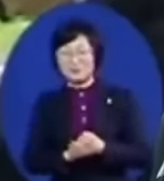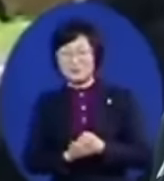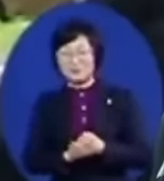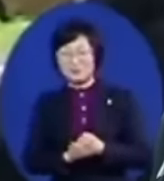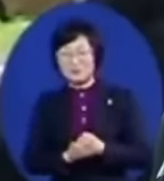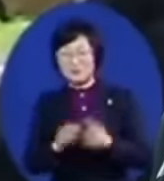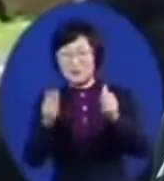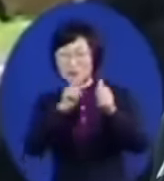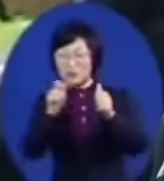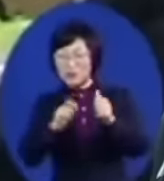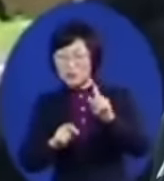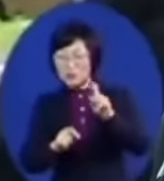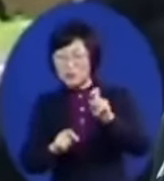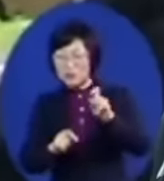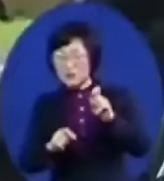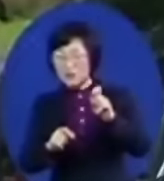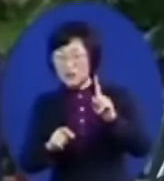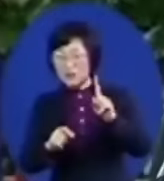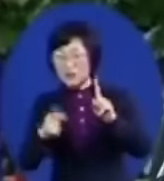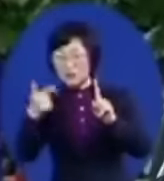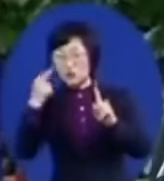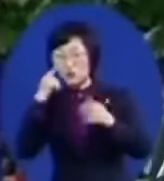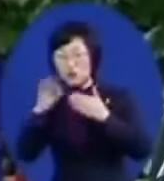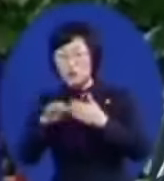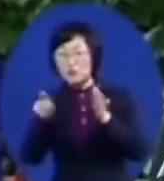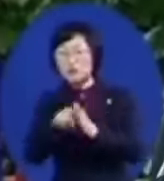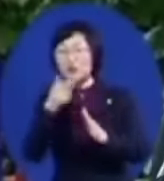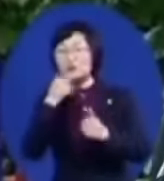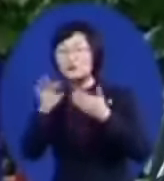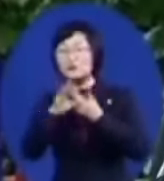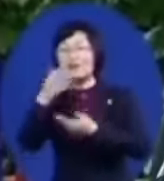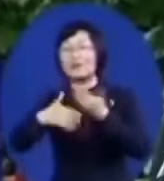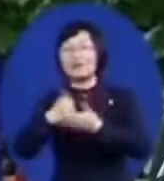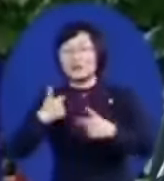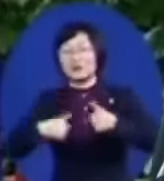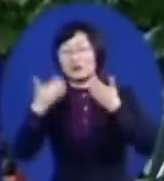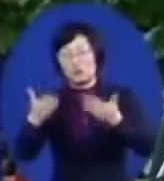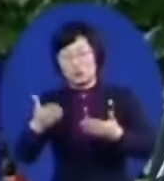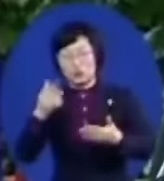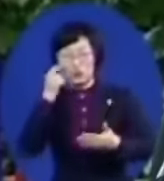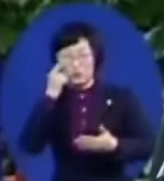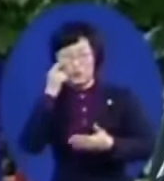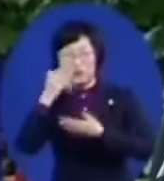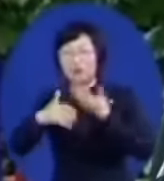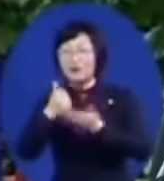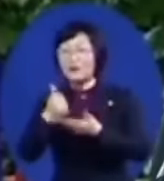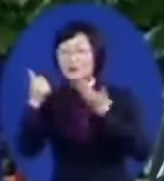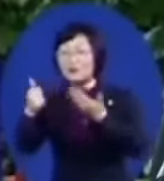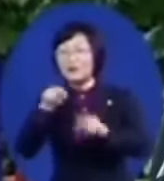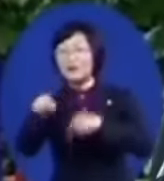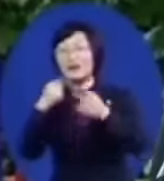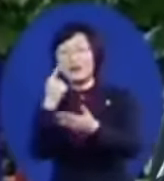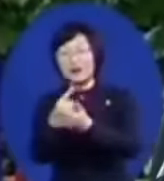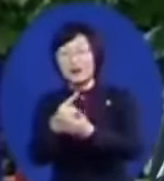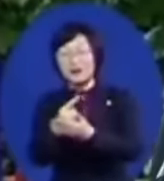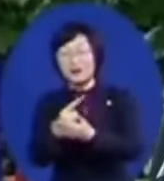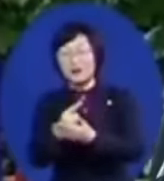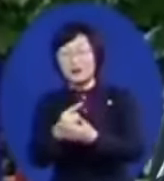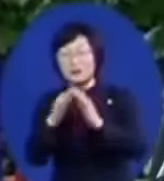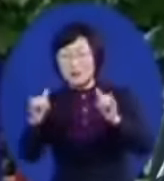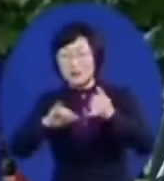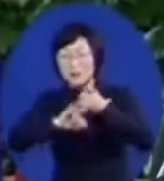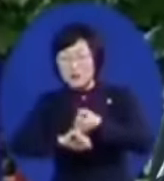히브리서 11장 6절에 믿음이 없으면 하나님을 기쁘시게 못하나니 하나님께 나아가는 자는 반드시 그가 계신